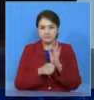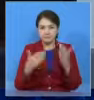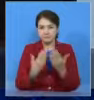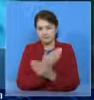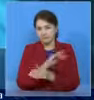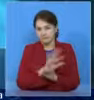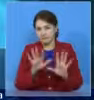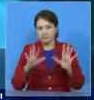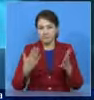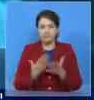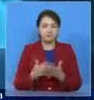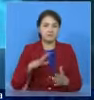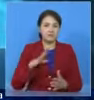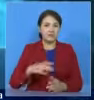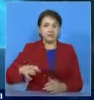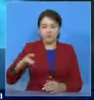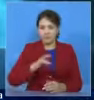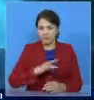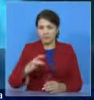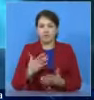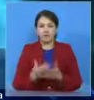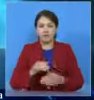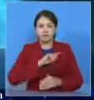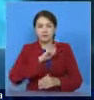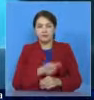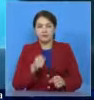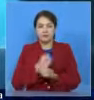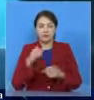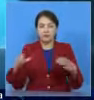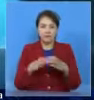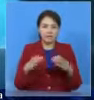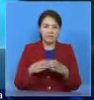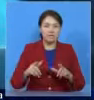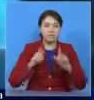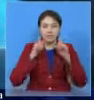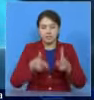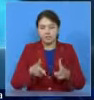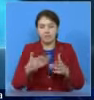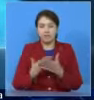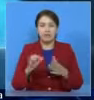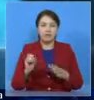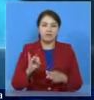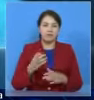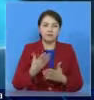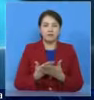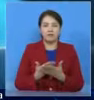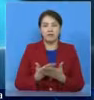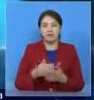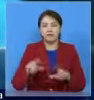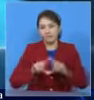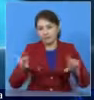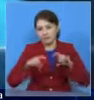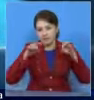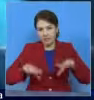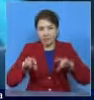новых случаев. Отмечается, что на территории области усилена работа мобильных групп. Согласно мониторингу, объекты предпринимательства, магазины,